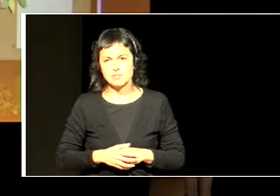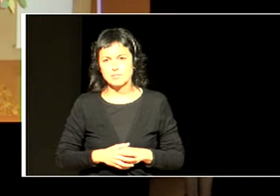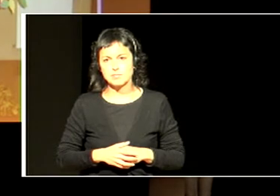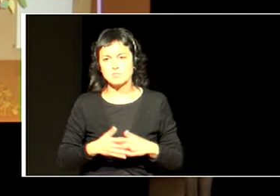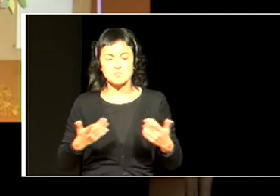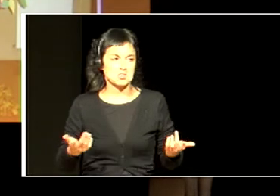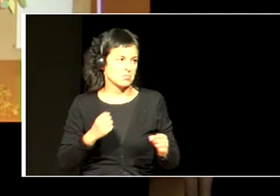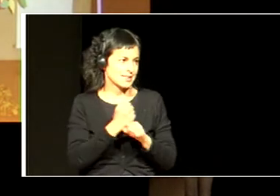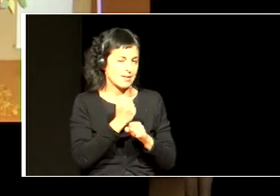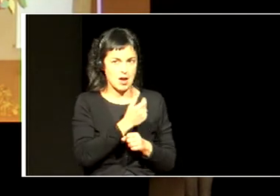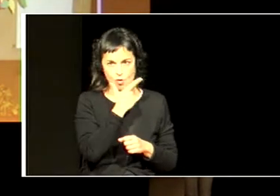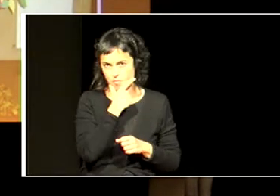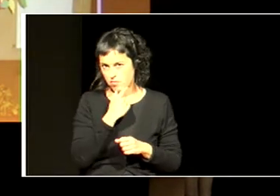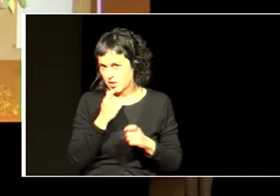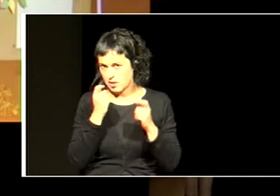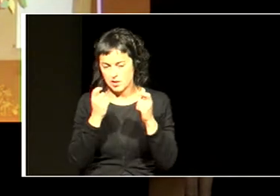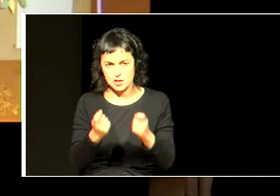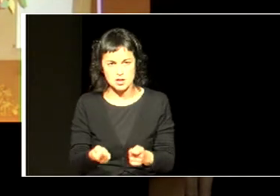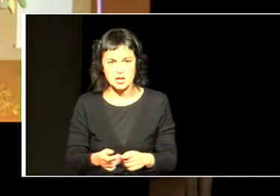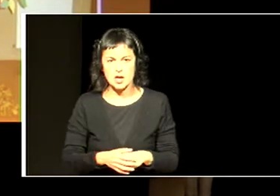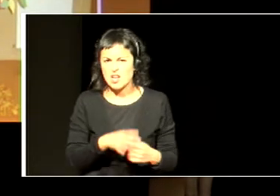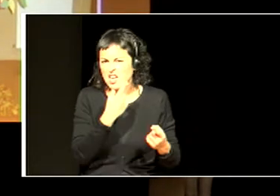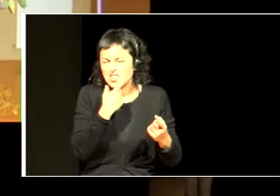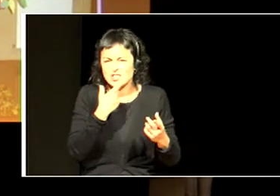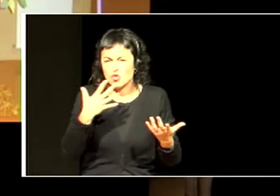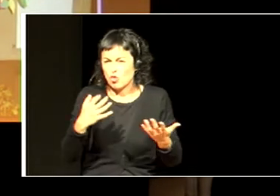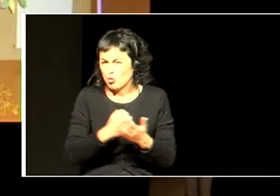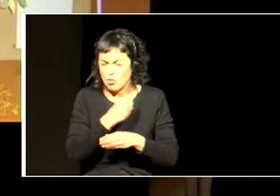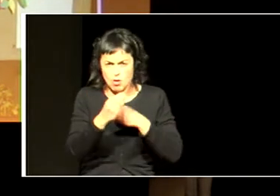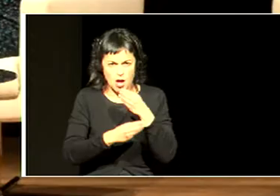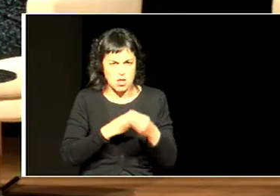lana, errezten da edozein egiten dugun edozein gauza.